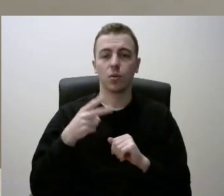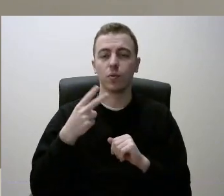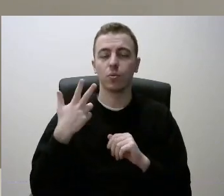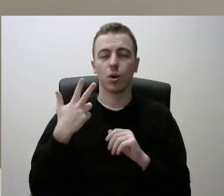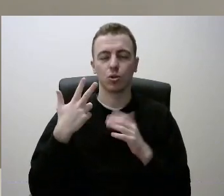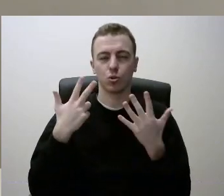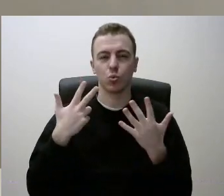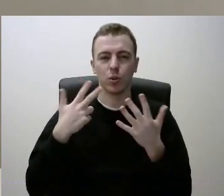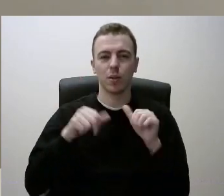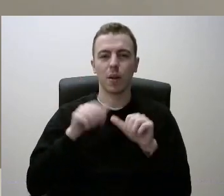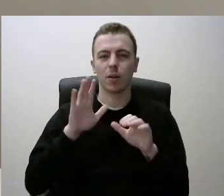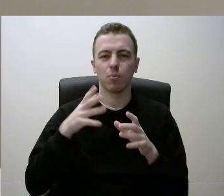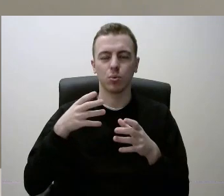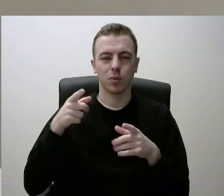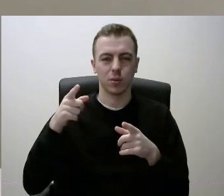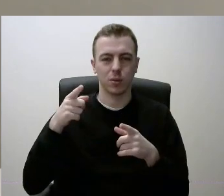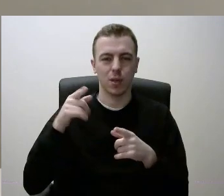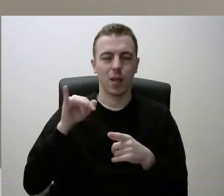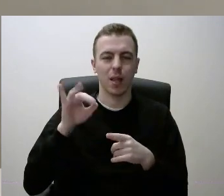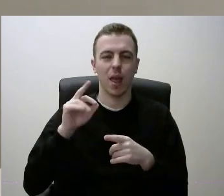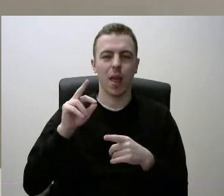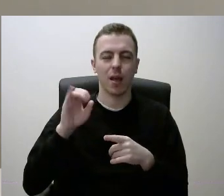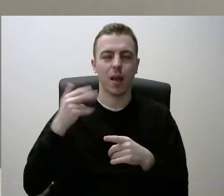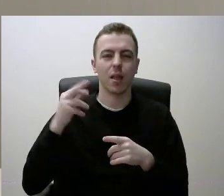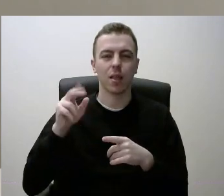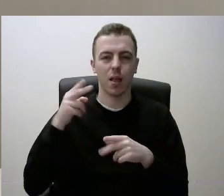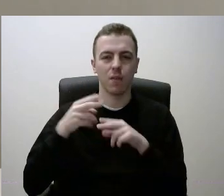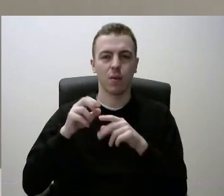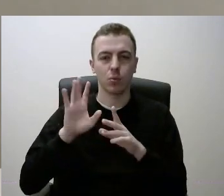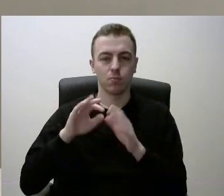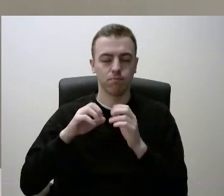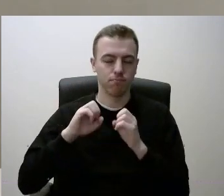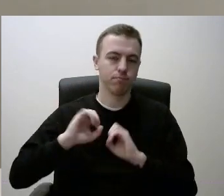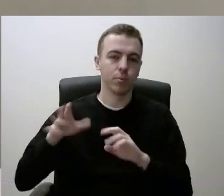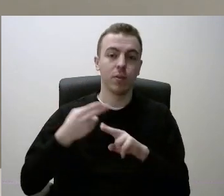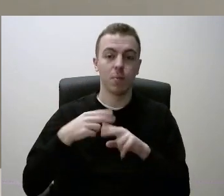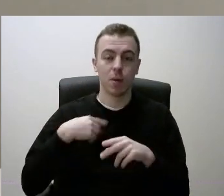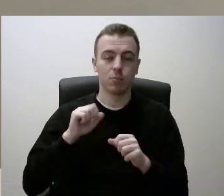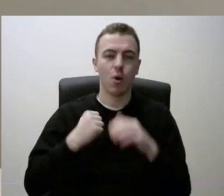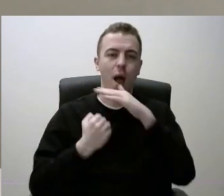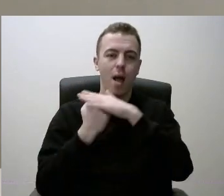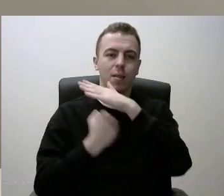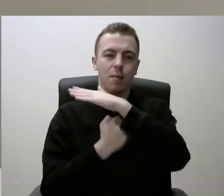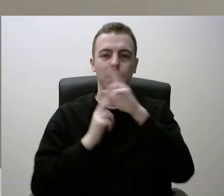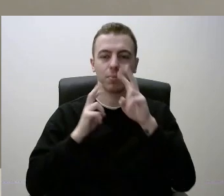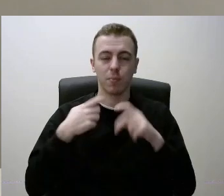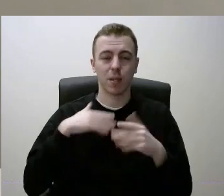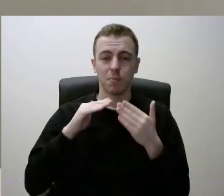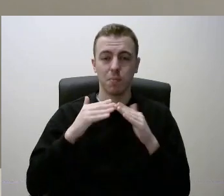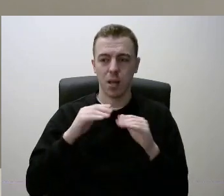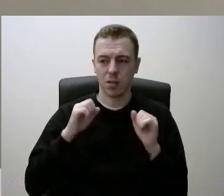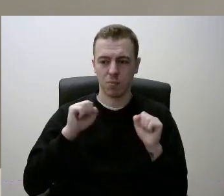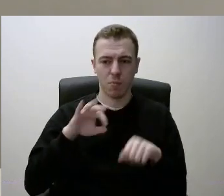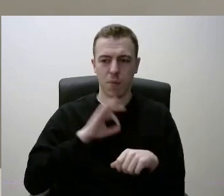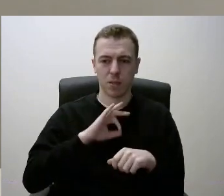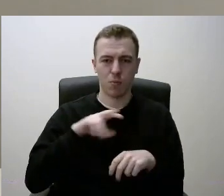vėjo jėgainės, galime būti atraminių uostų. Klaipėdai šiandien dienai atsiranda labai daug galimybių ir mes turime jas išnaudoti.